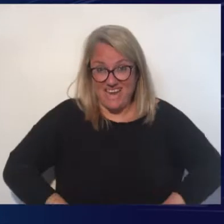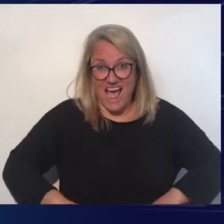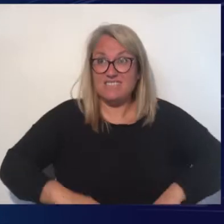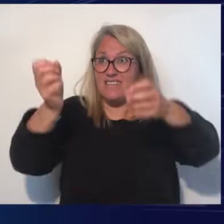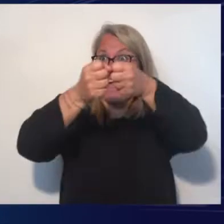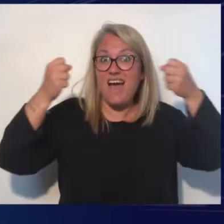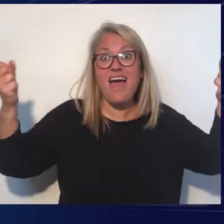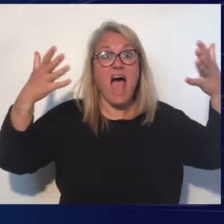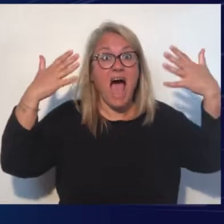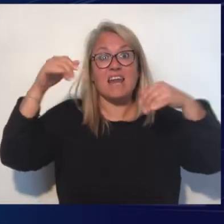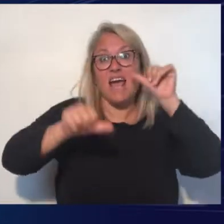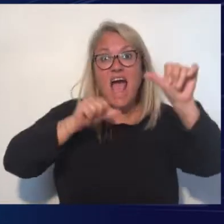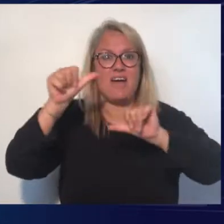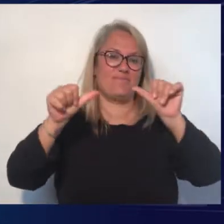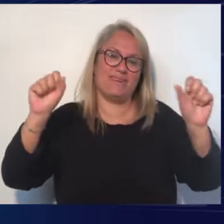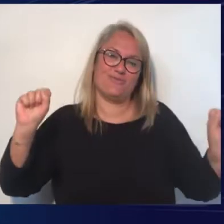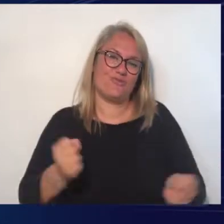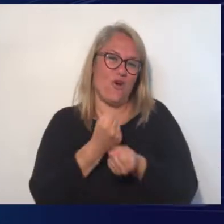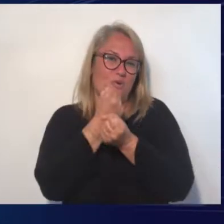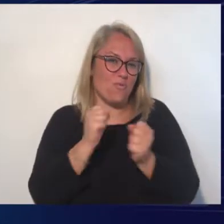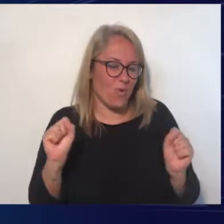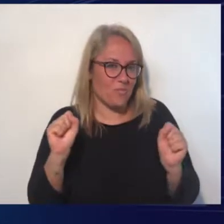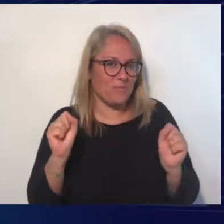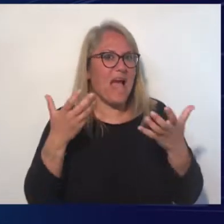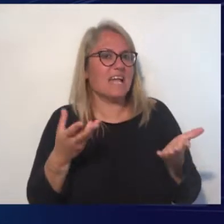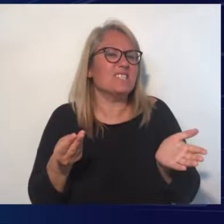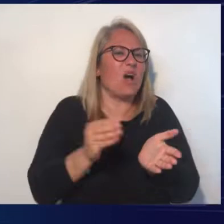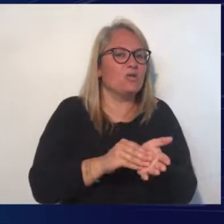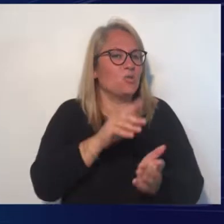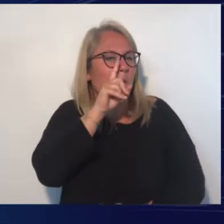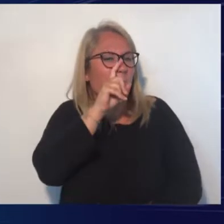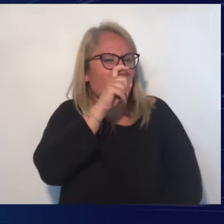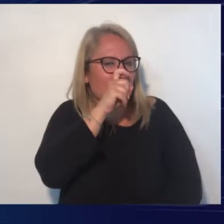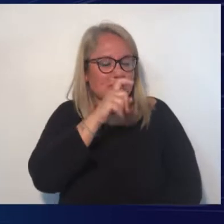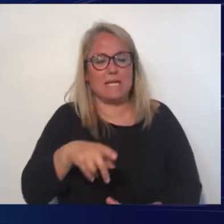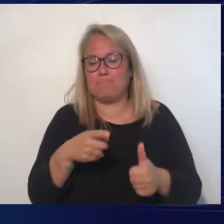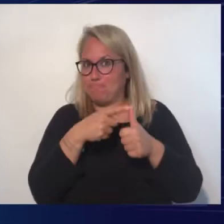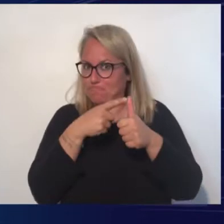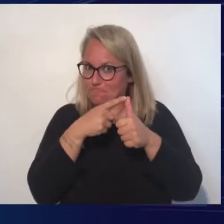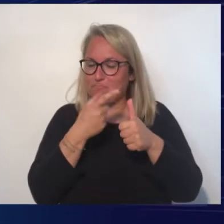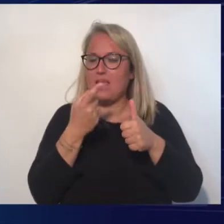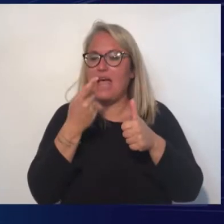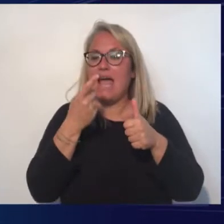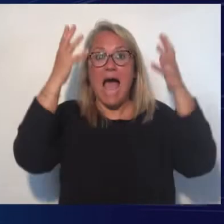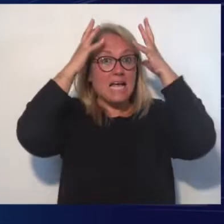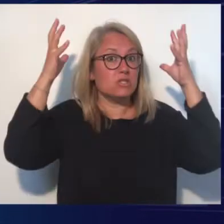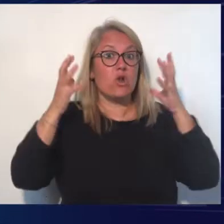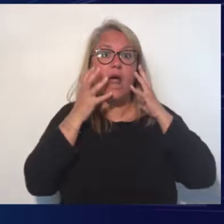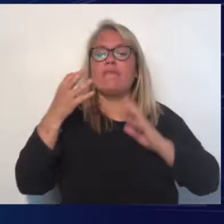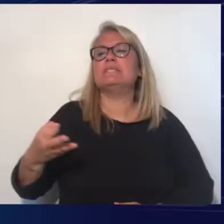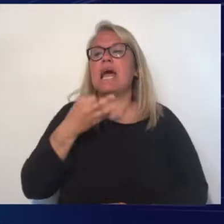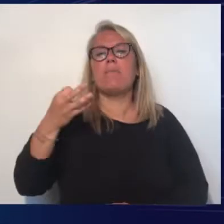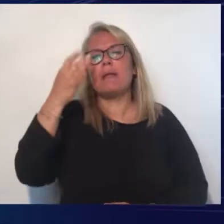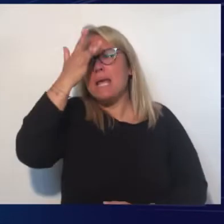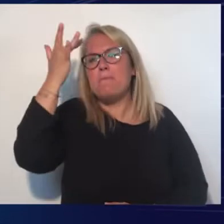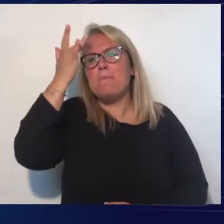cambiare l'aria. Ora, un po' di curiosità. Intanto, agli astronauti viene insegnato da sempre quello